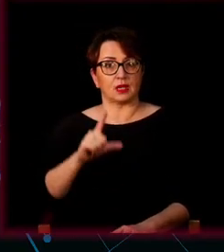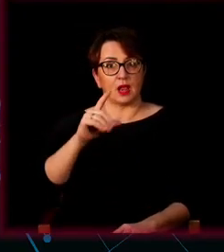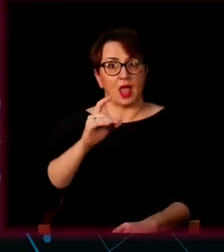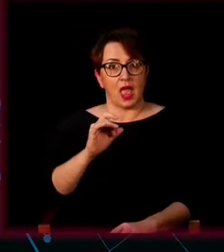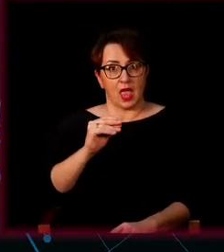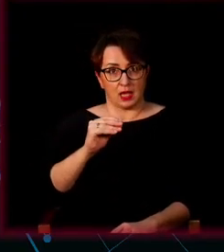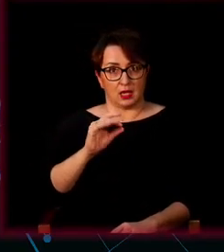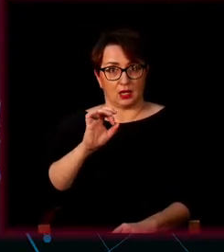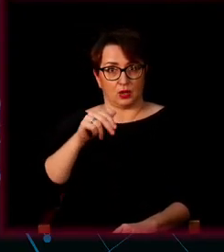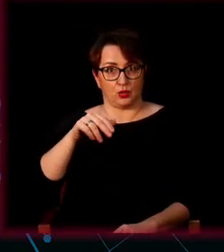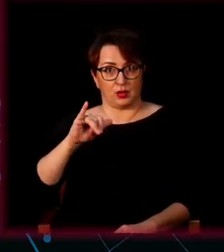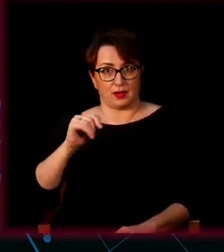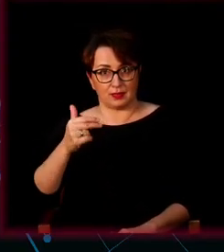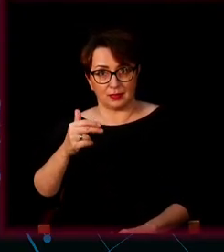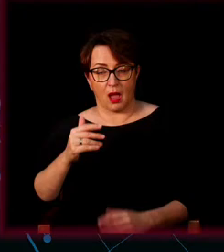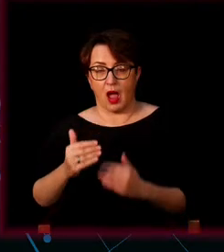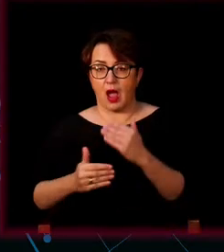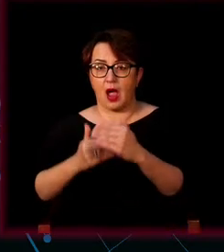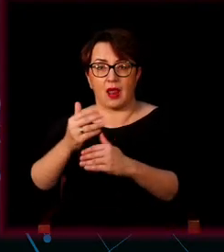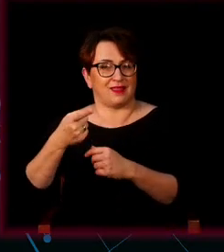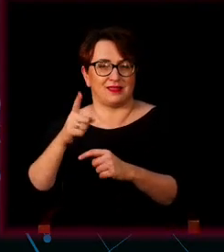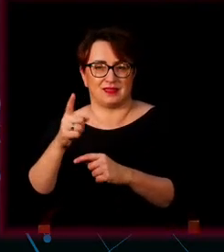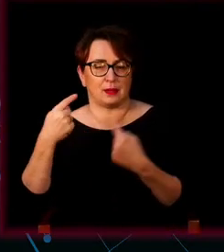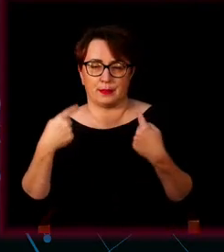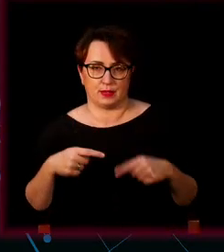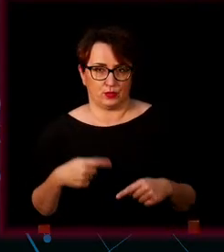daleko w tej wizji nie poszła.